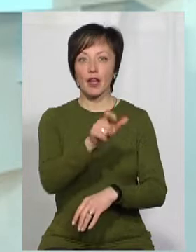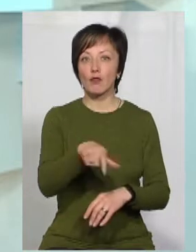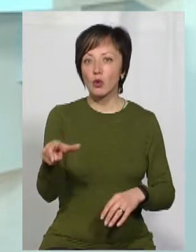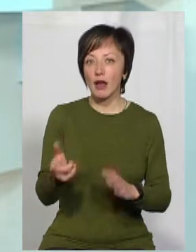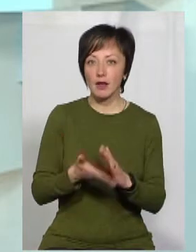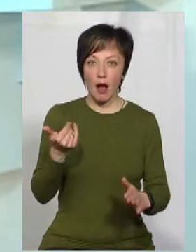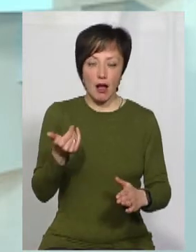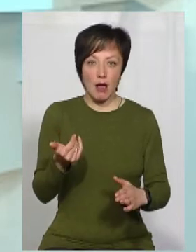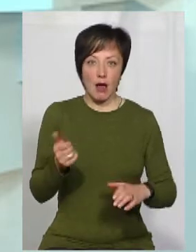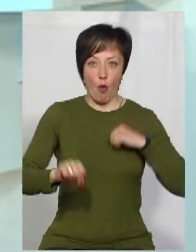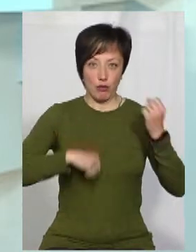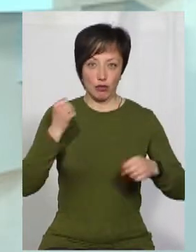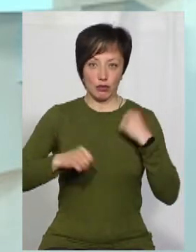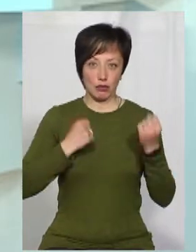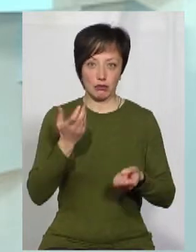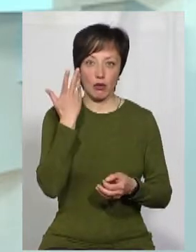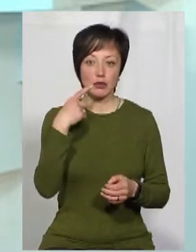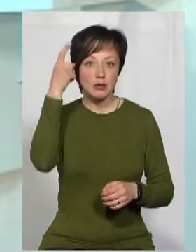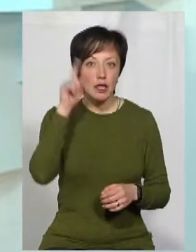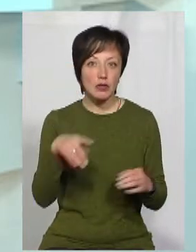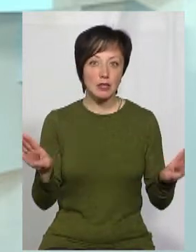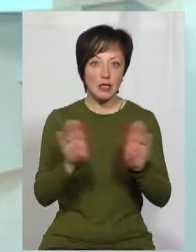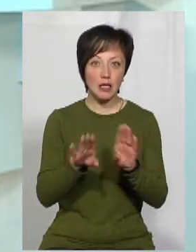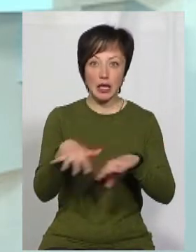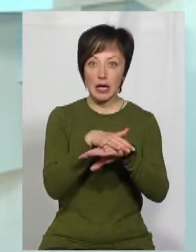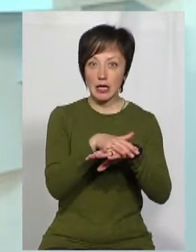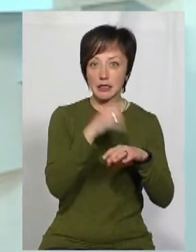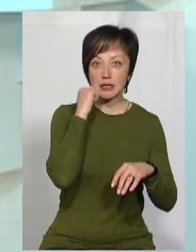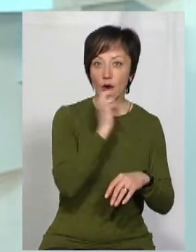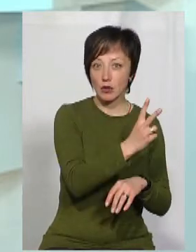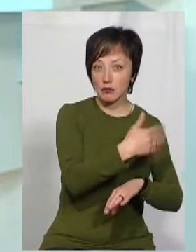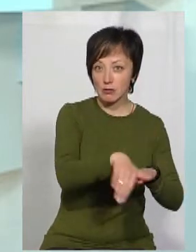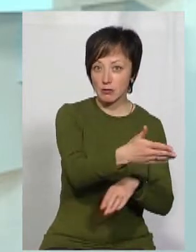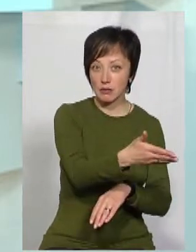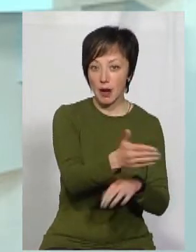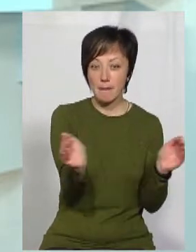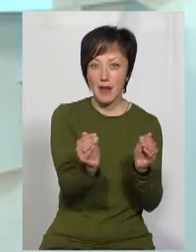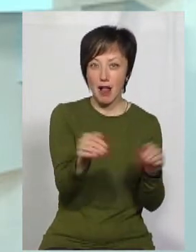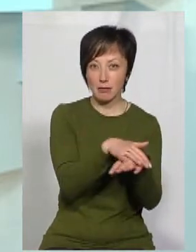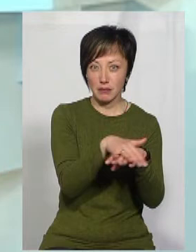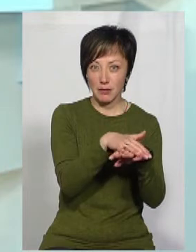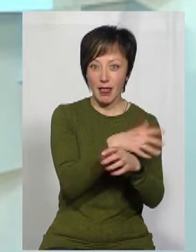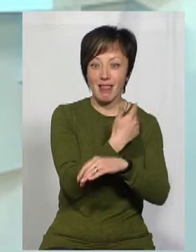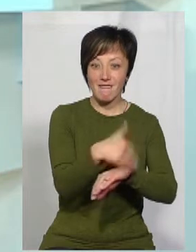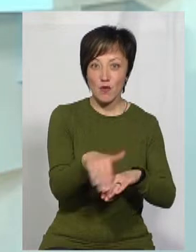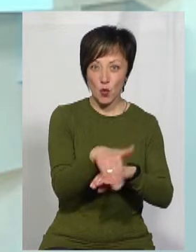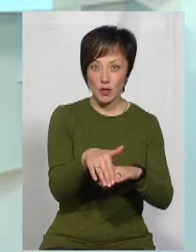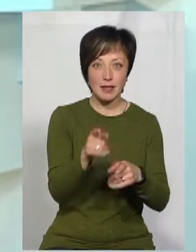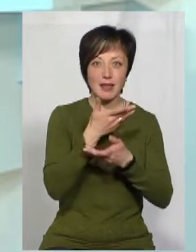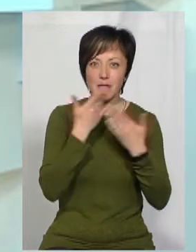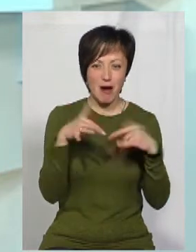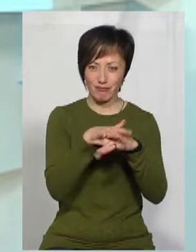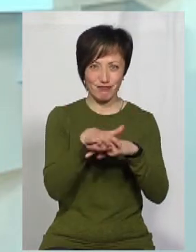людей викликає обурення, коли вони знають, що закрився ринок на Старокостянтинівському шосе, маленький риночок на свіжому повітрі, де